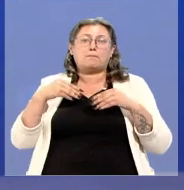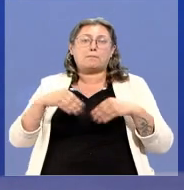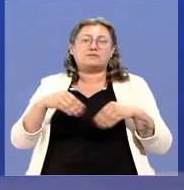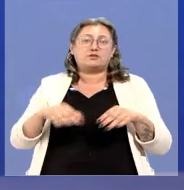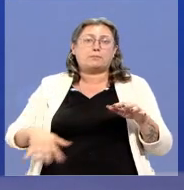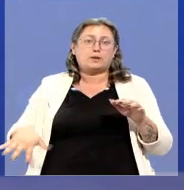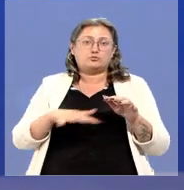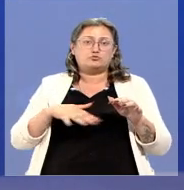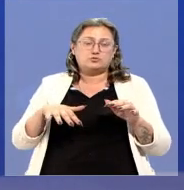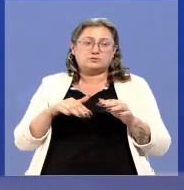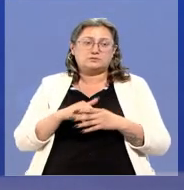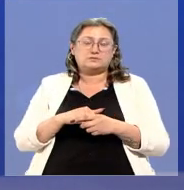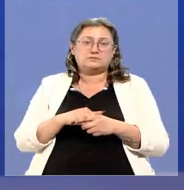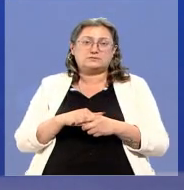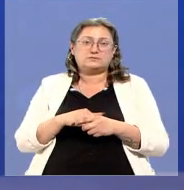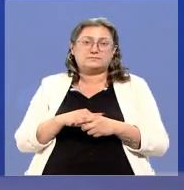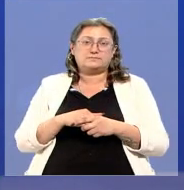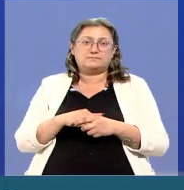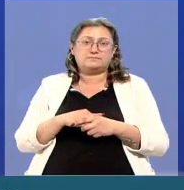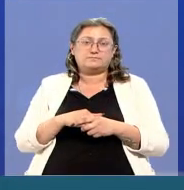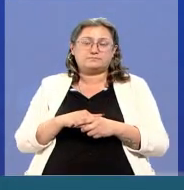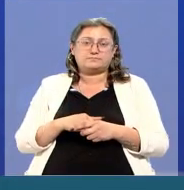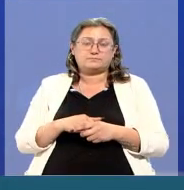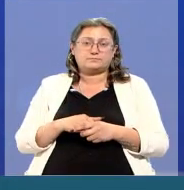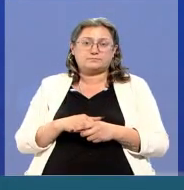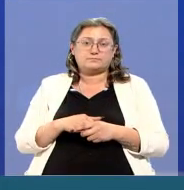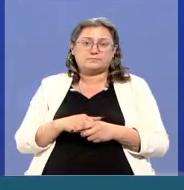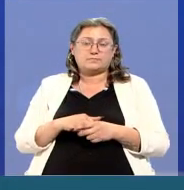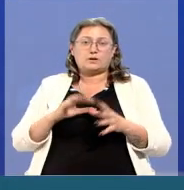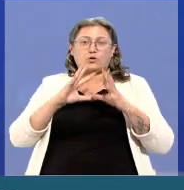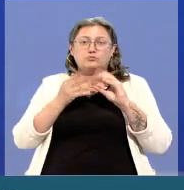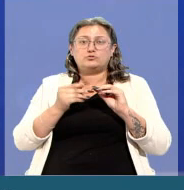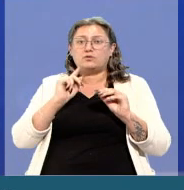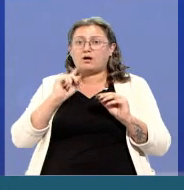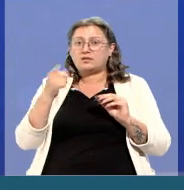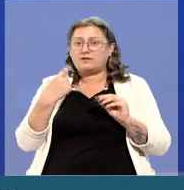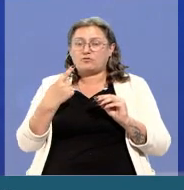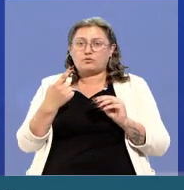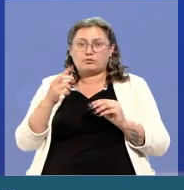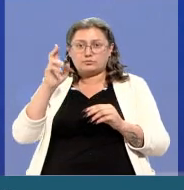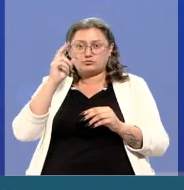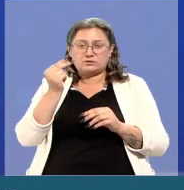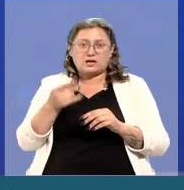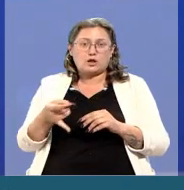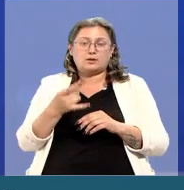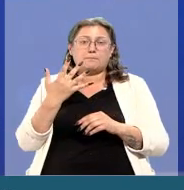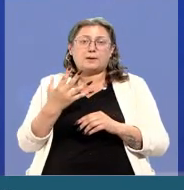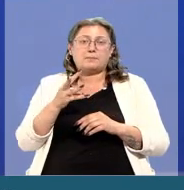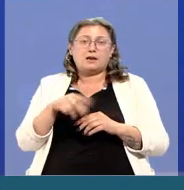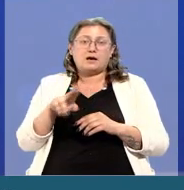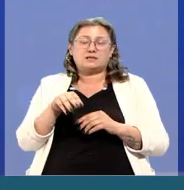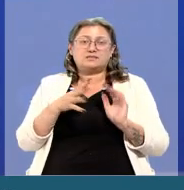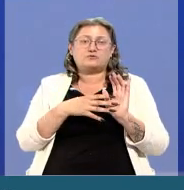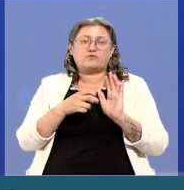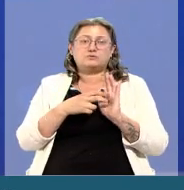экономикалық тұрақтылықты қамтамасыз етуге етеді деп жұмыс жасалып жатыр. Ауыл шаруашылығы жалпы өнімінің